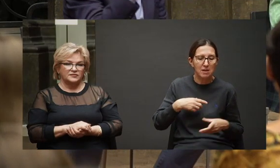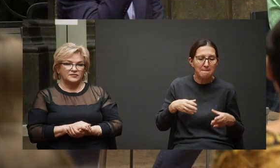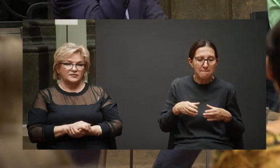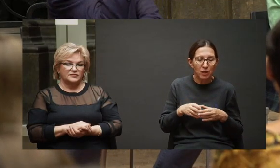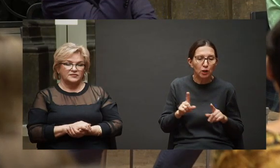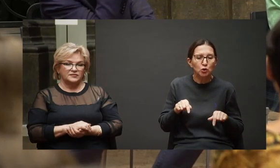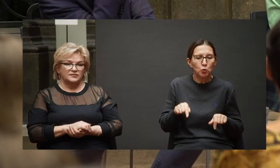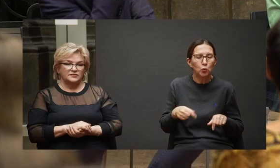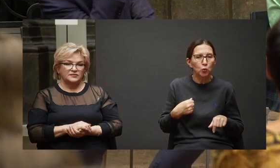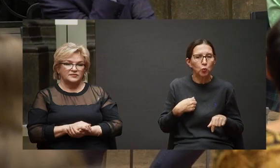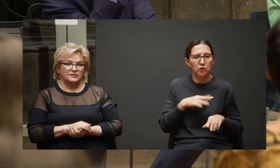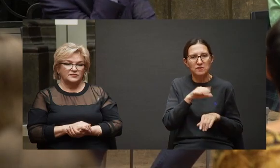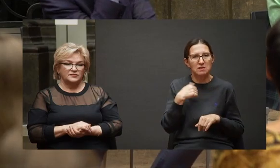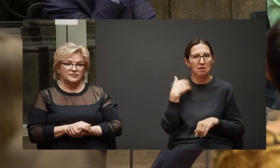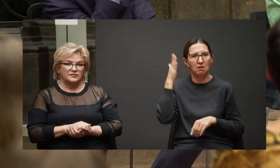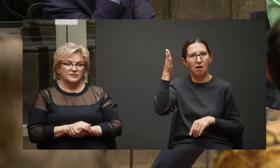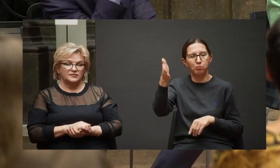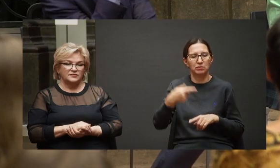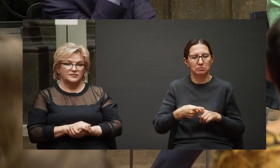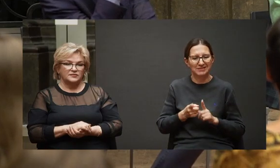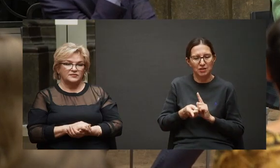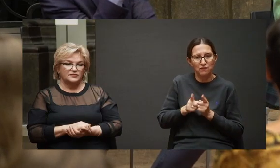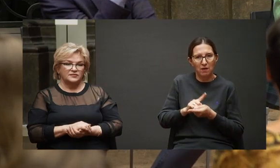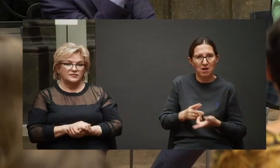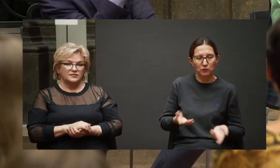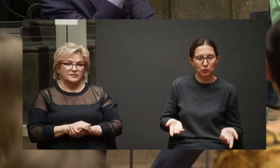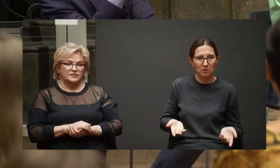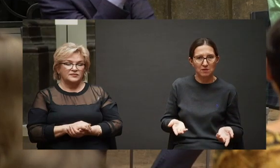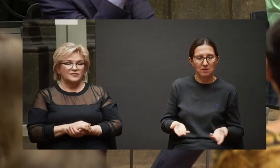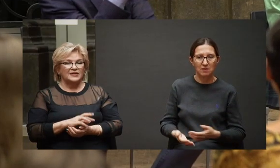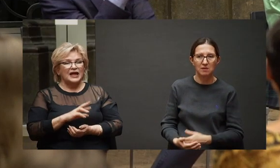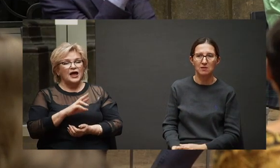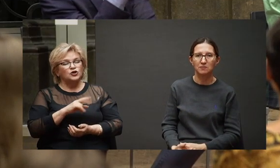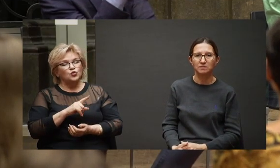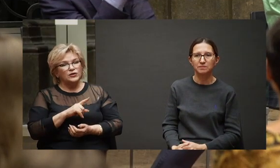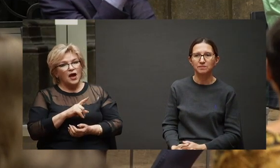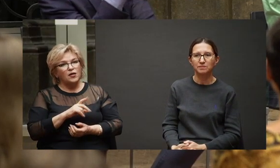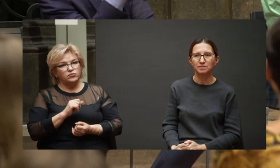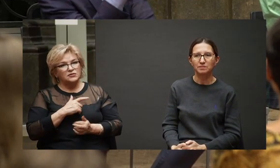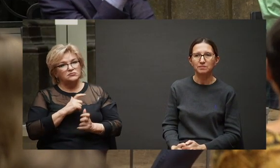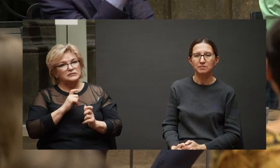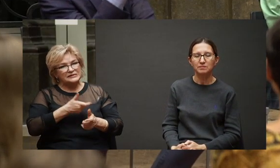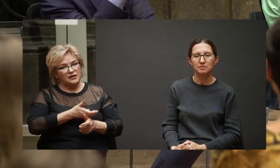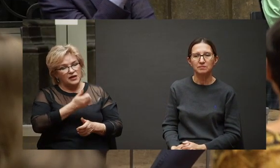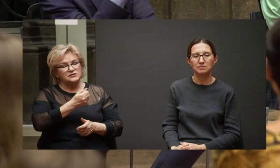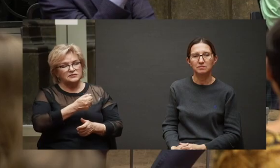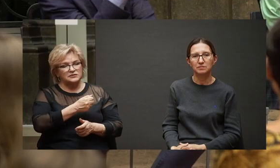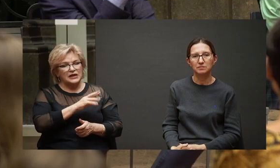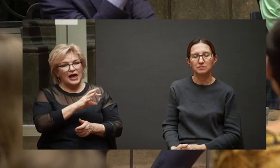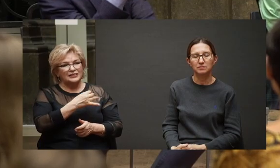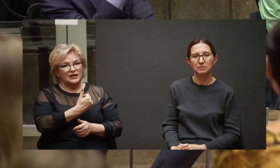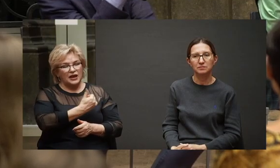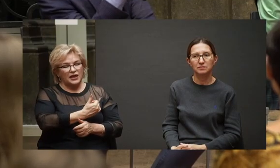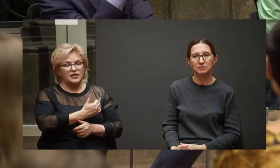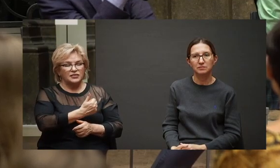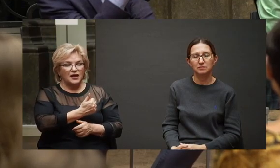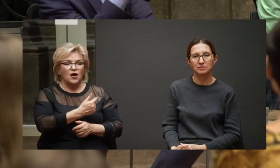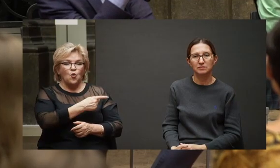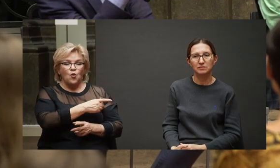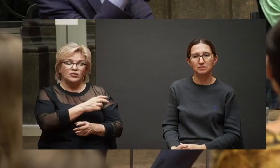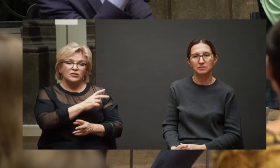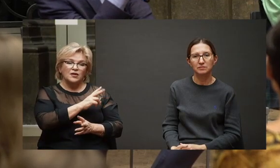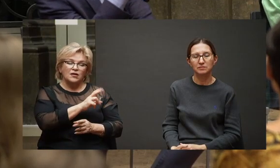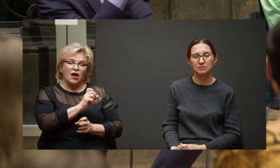мы что тут, за трансформацию все? Ну, я бы с Андреем согласился. Он, как